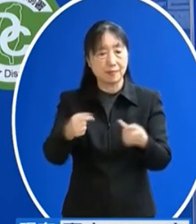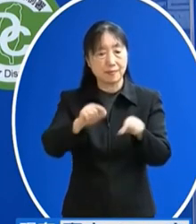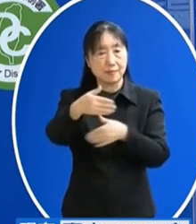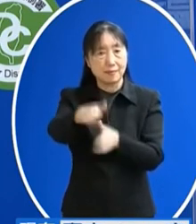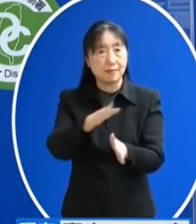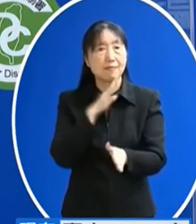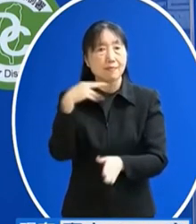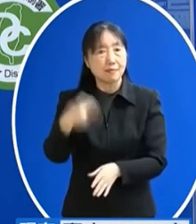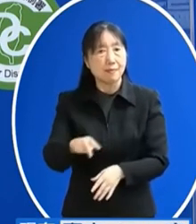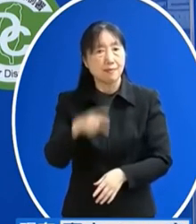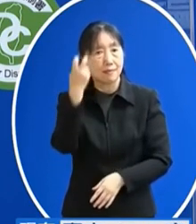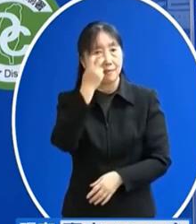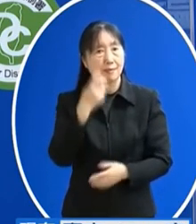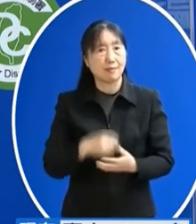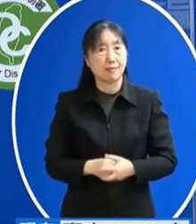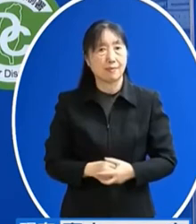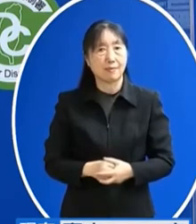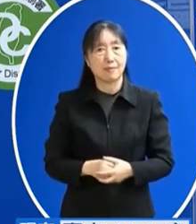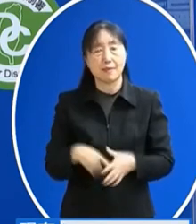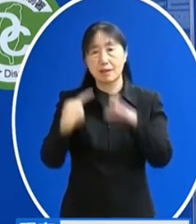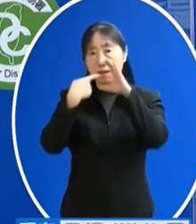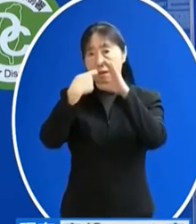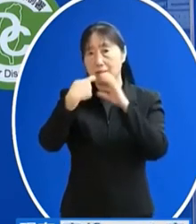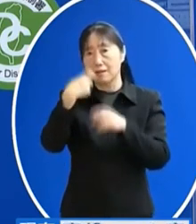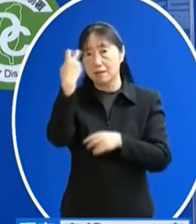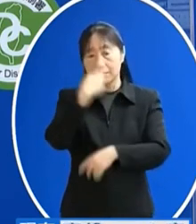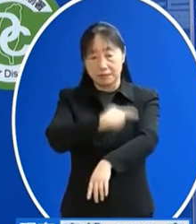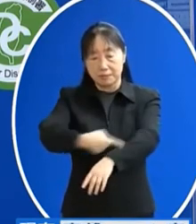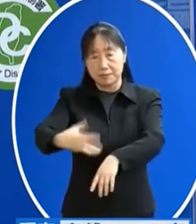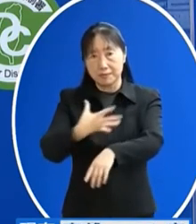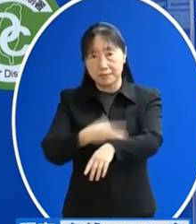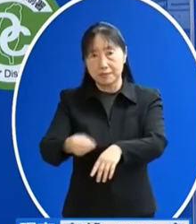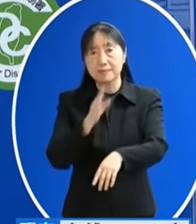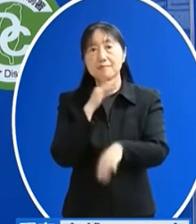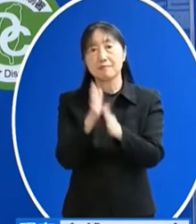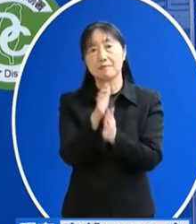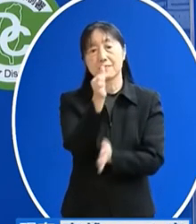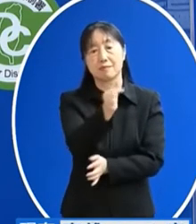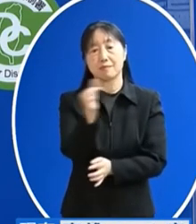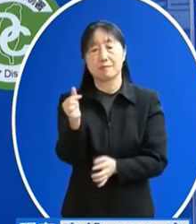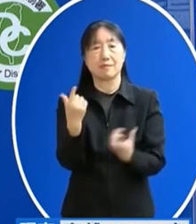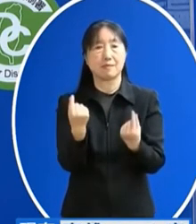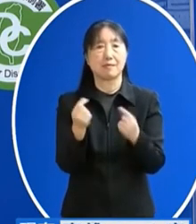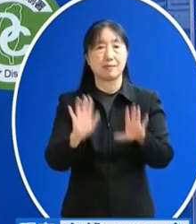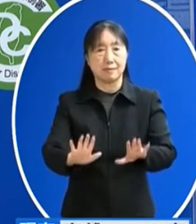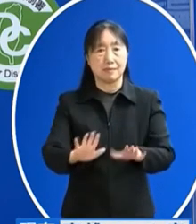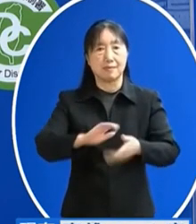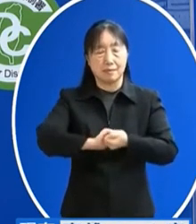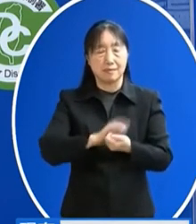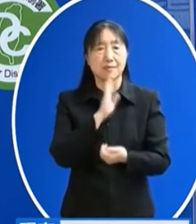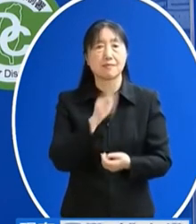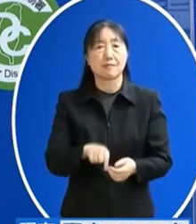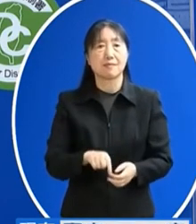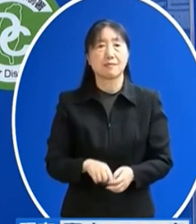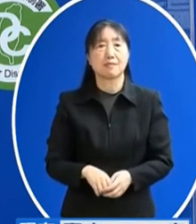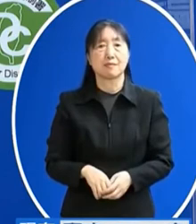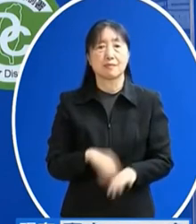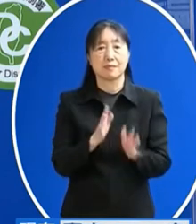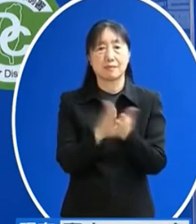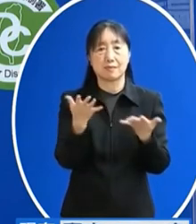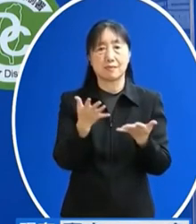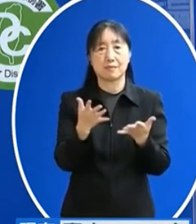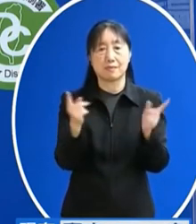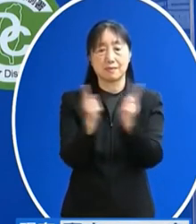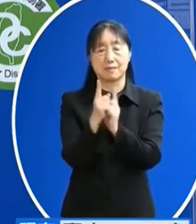复验，核酸及血清总抗体均呈阳性。那今日确诊，那与框列个案接触